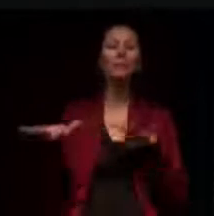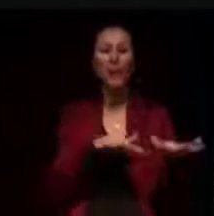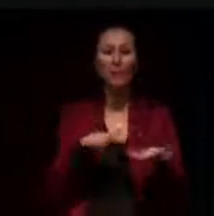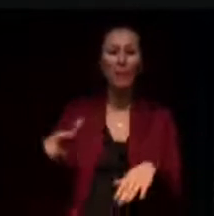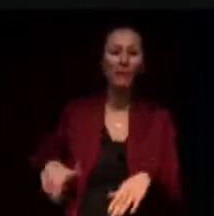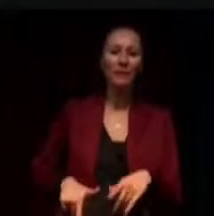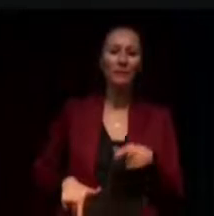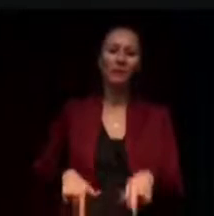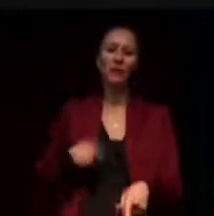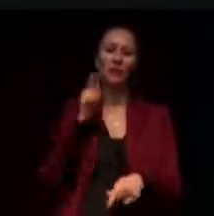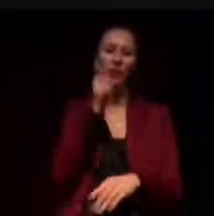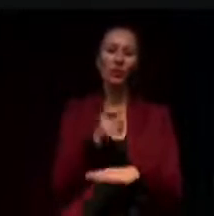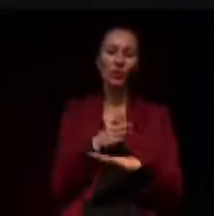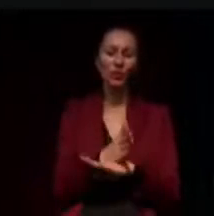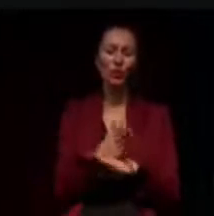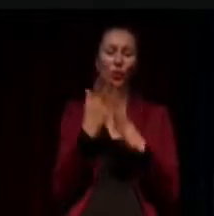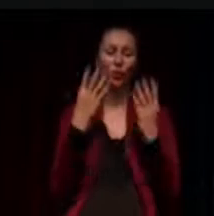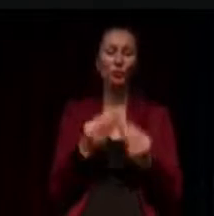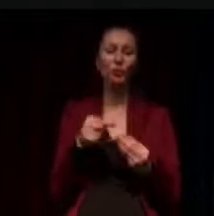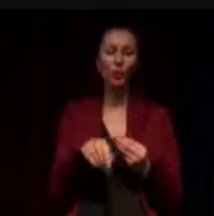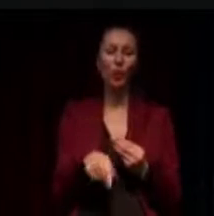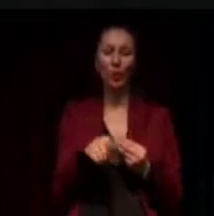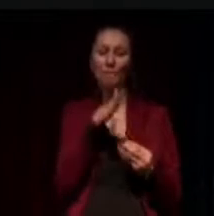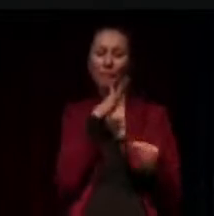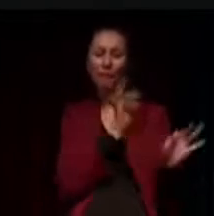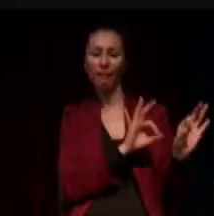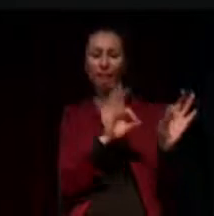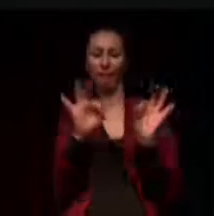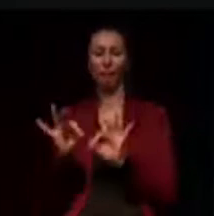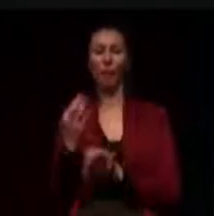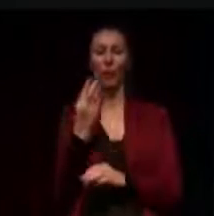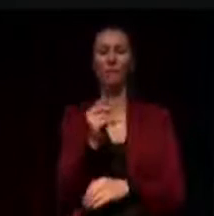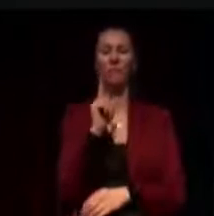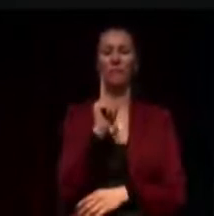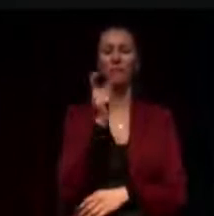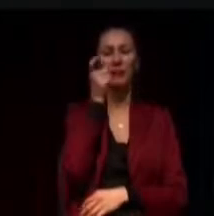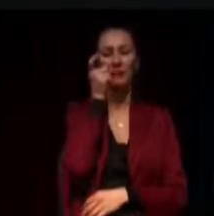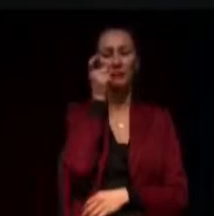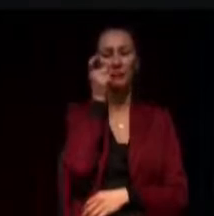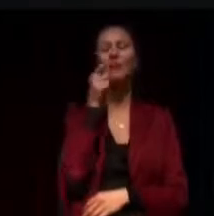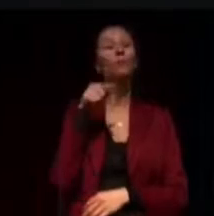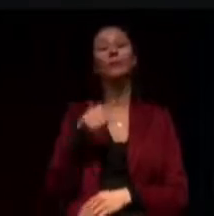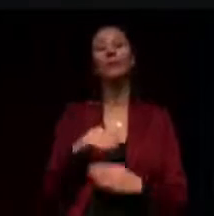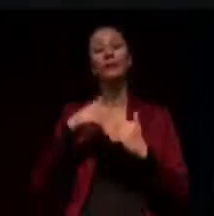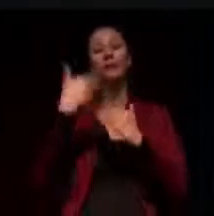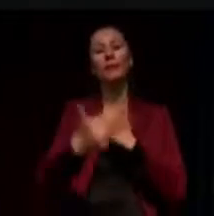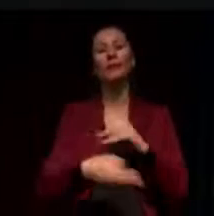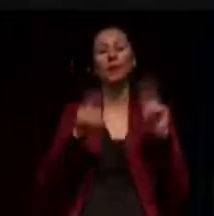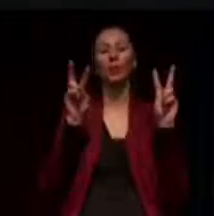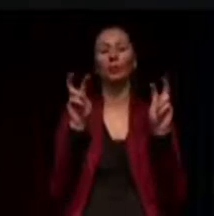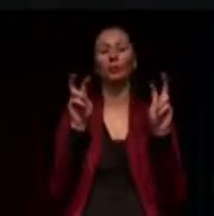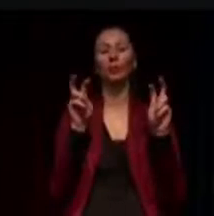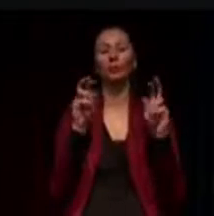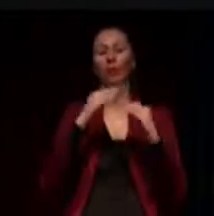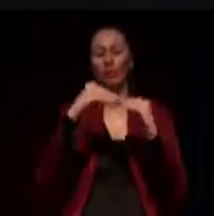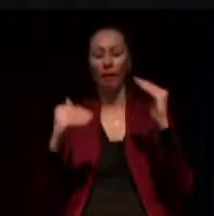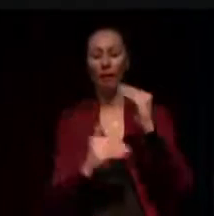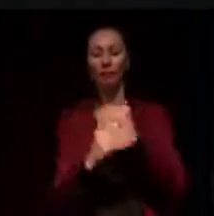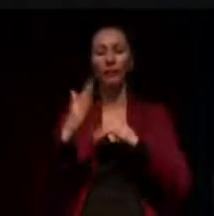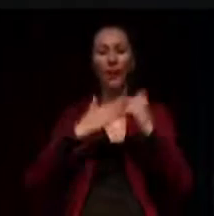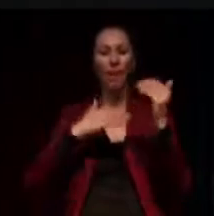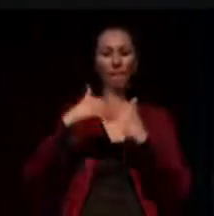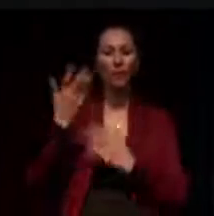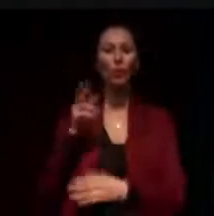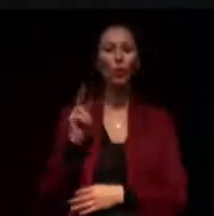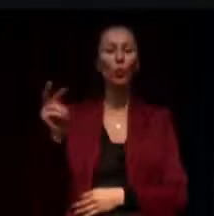bir gerçeği. Onun bilinciyle hareket etmemiz gerekiyor diye düşünüyorum. Bir diğer konumuz altyapı,